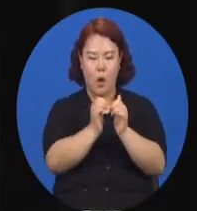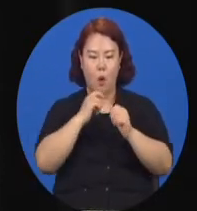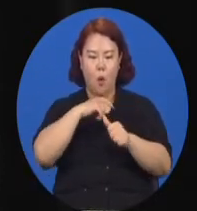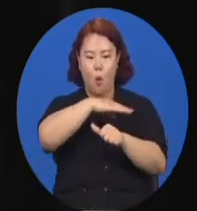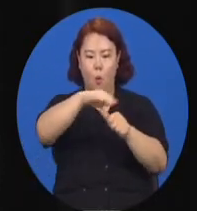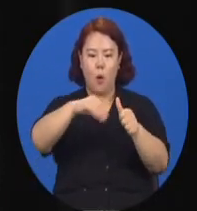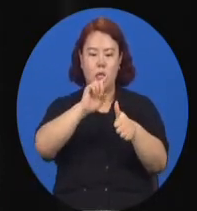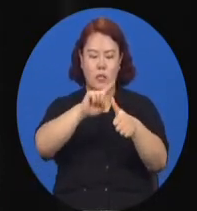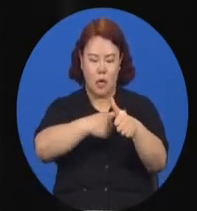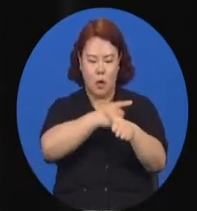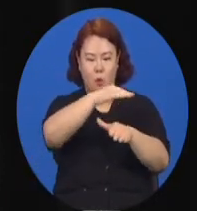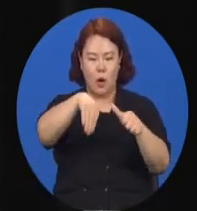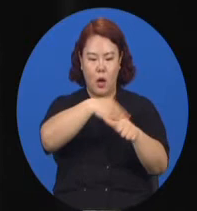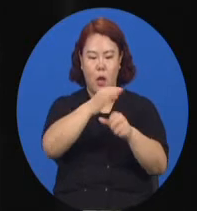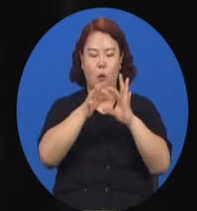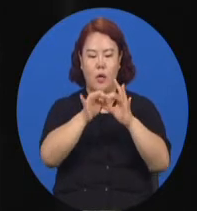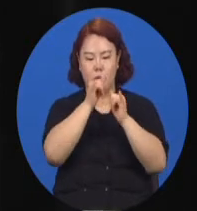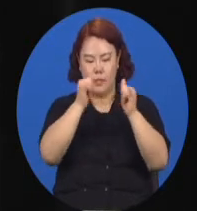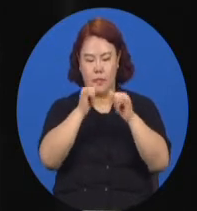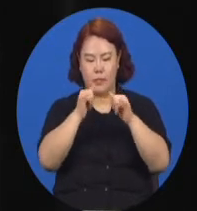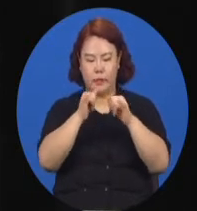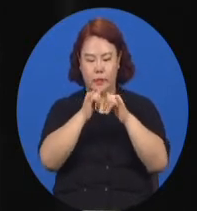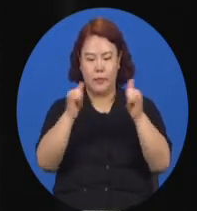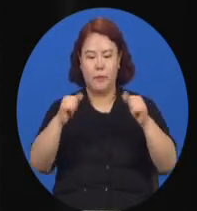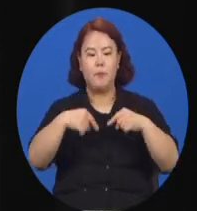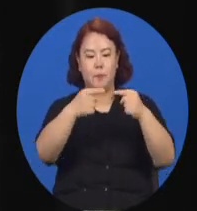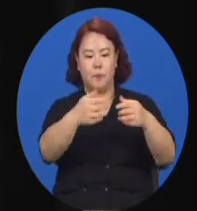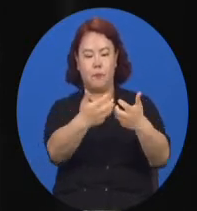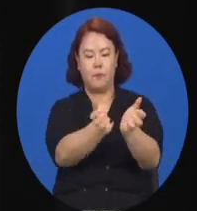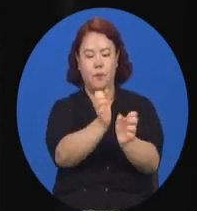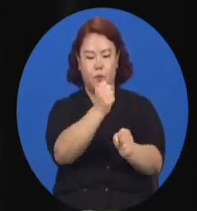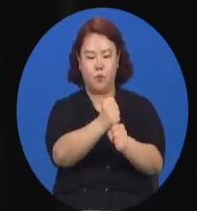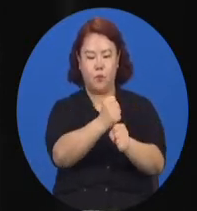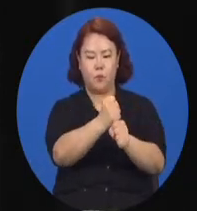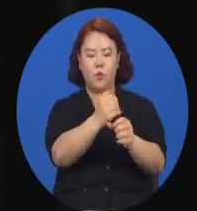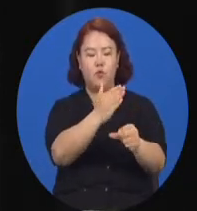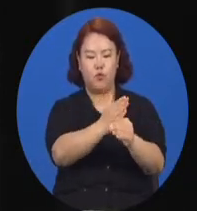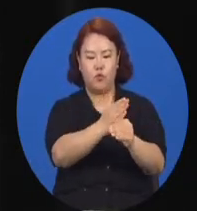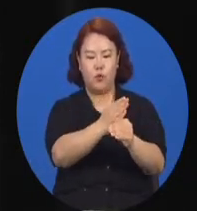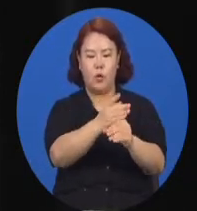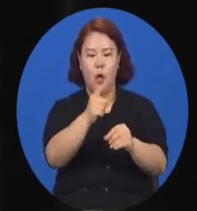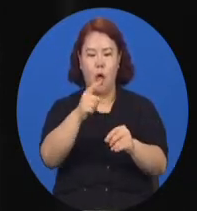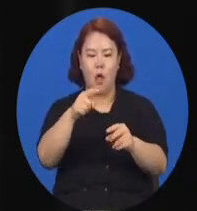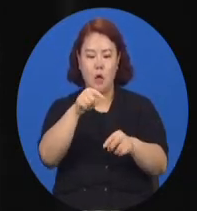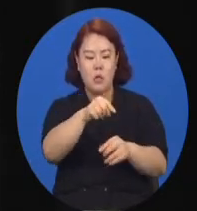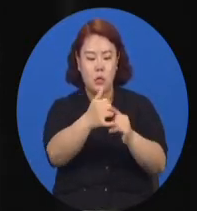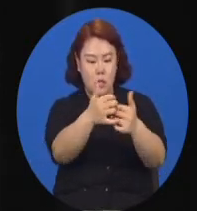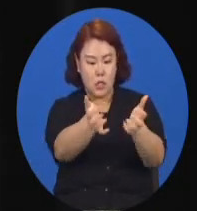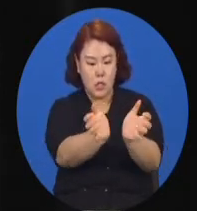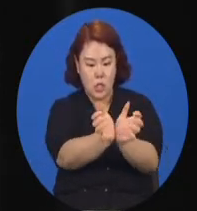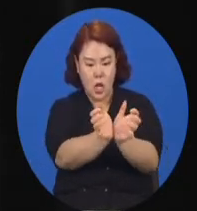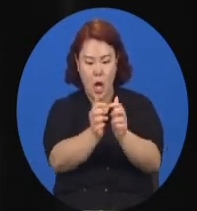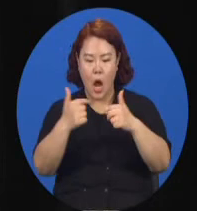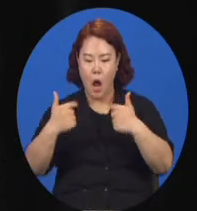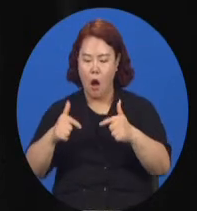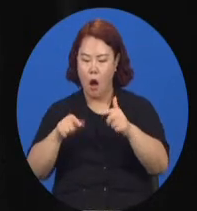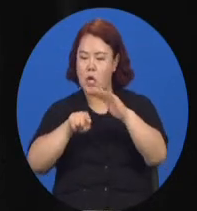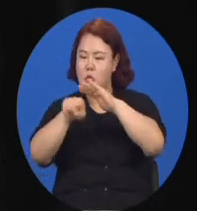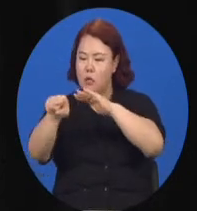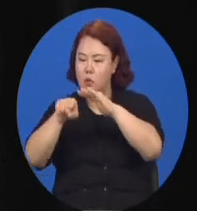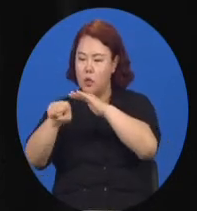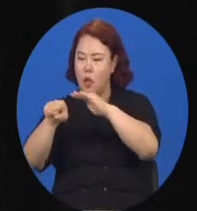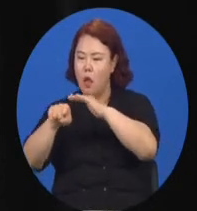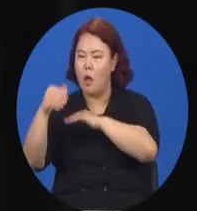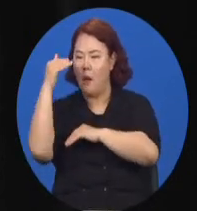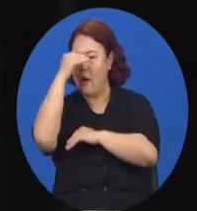참여를 하고 있습니다. 이분들이 이제 회사나 현장에 직접 수시로 필요할 때 찾아가서 현장에